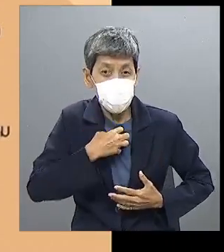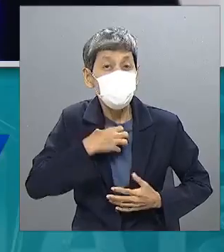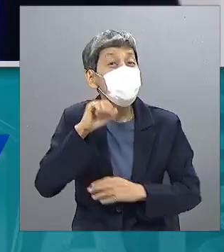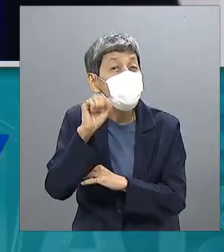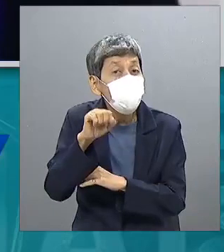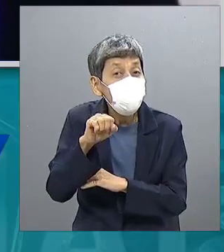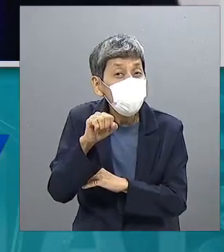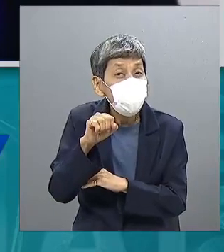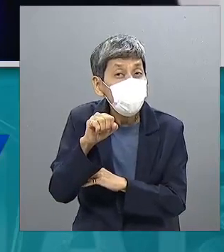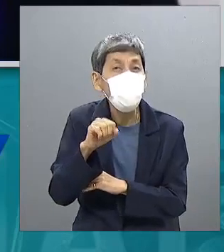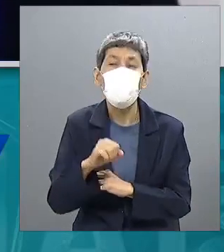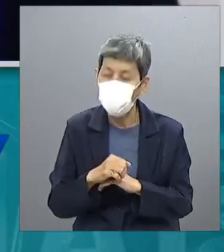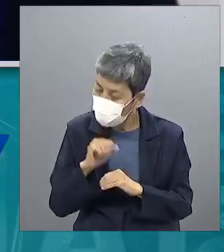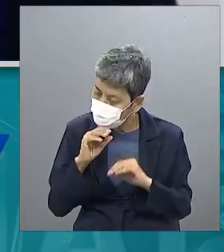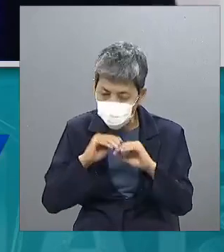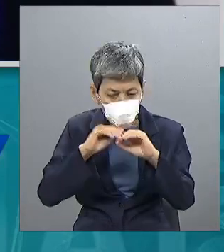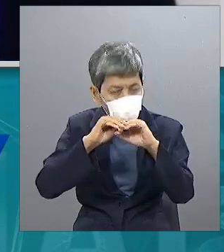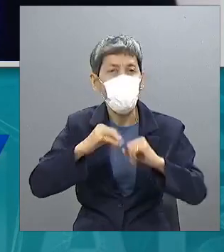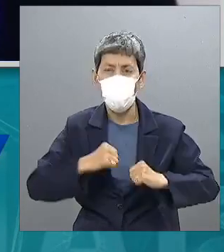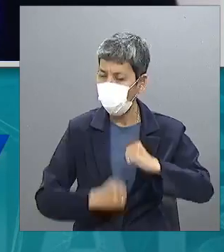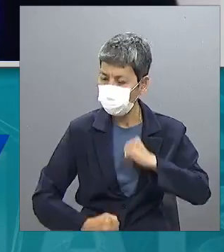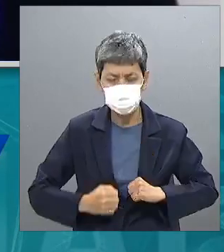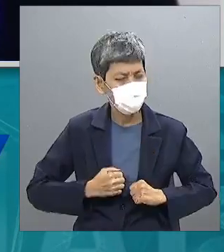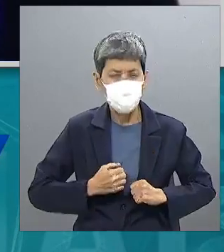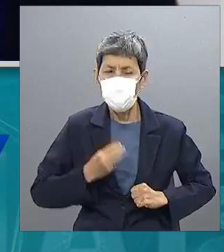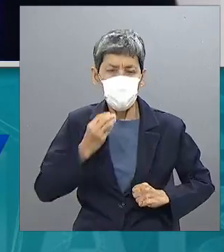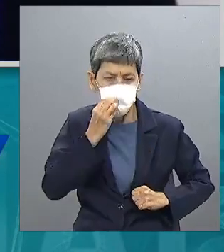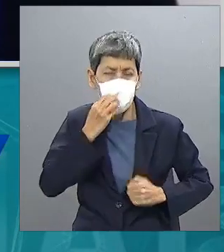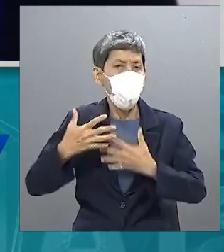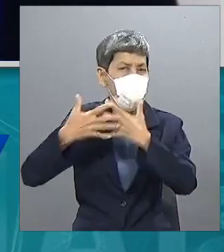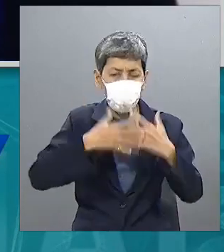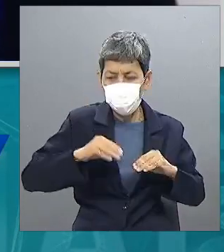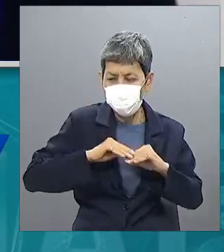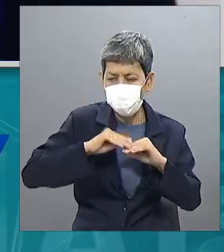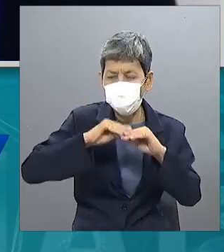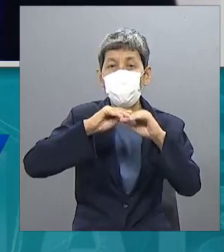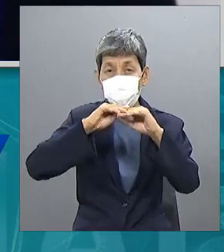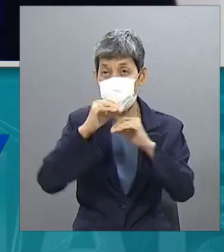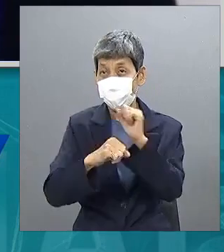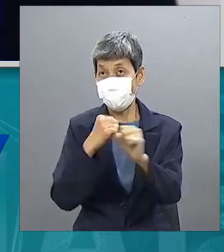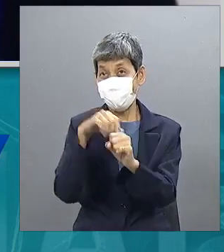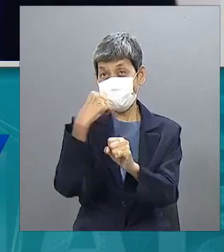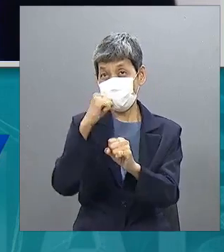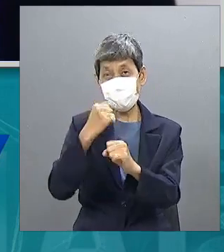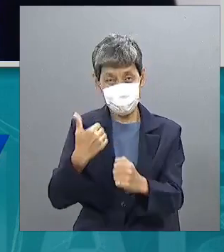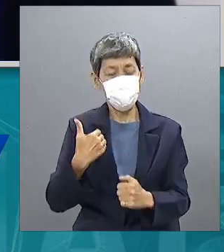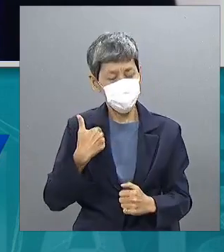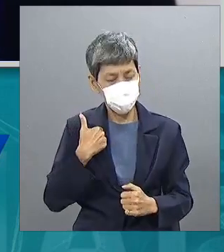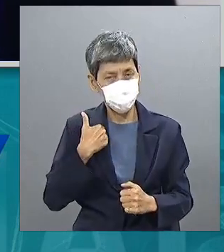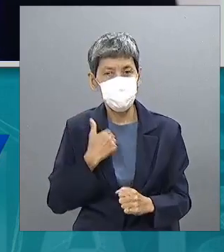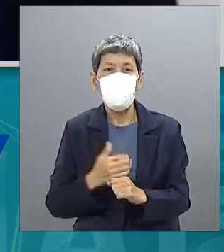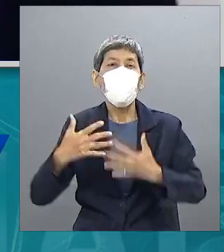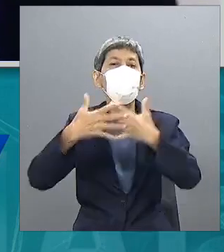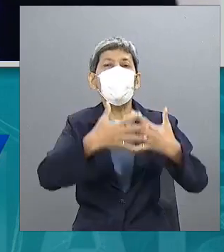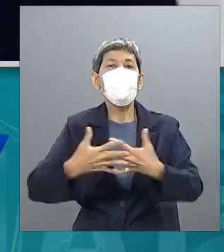เพิ่มขึ้นเลยครับอันนี้มันมีตัวเลขชัดเจนจากสหรัฐอเมริกาเลยครับผมคือในช่วง 10ปีนะครับที่เริ่มมีการเอ่อสหรัฐในการอย่างดี